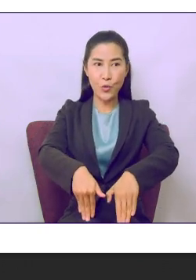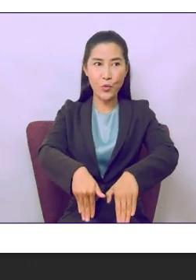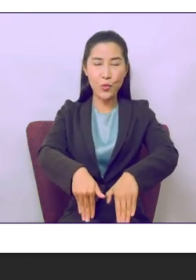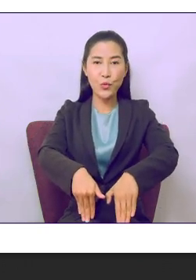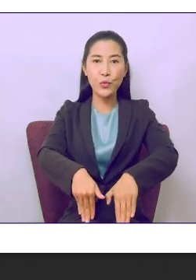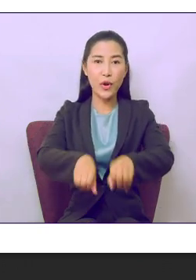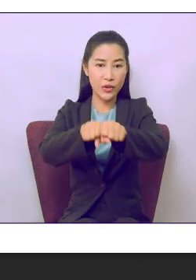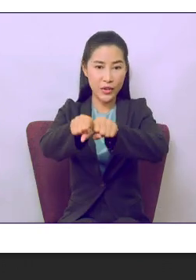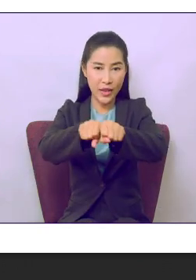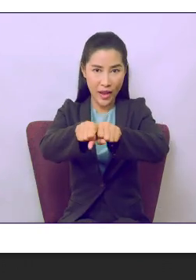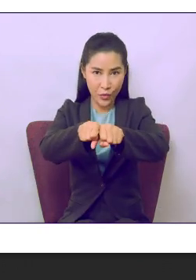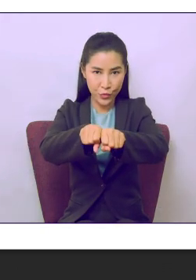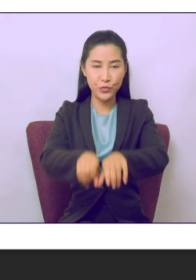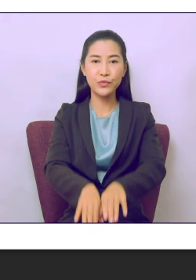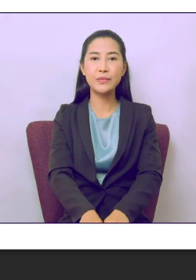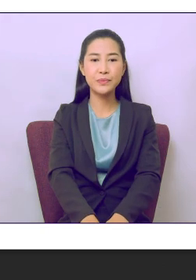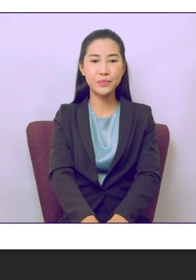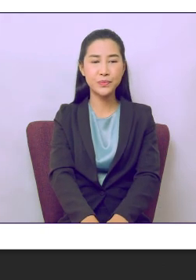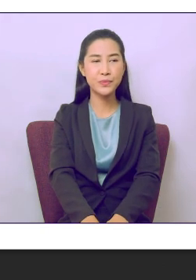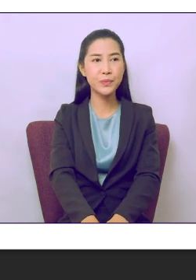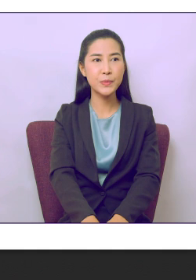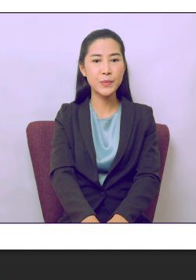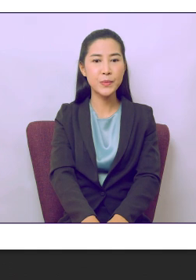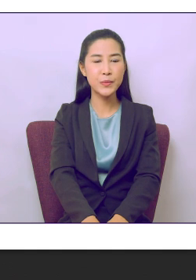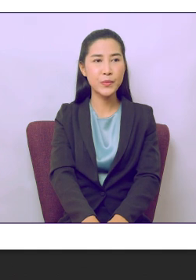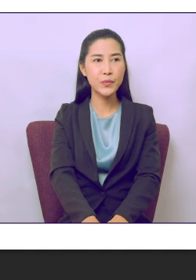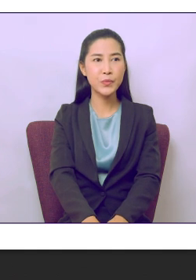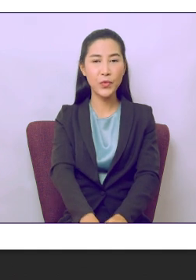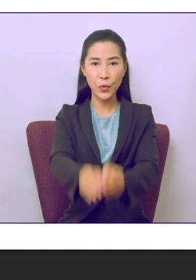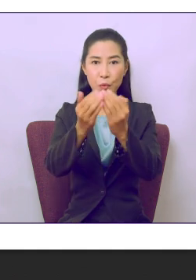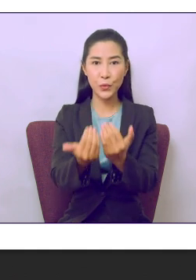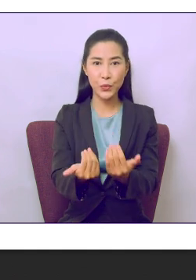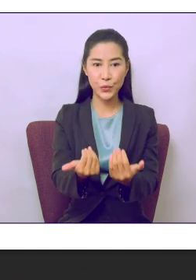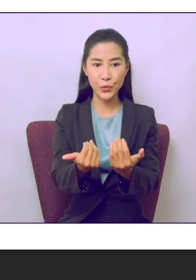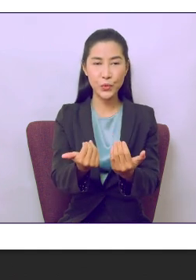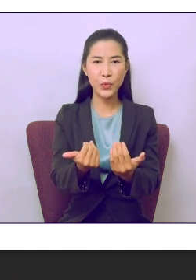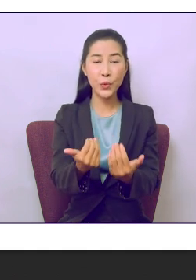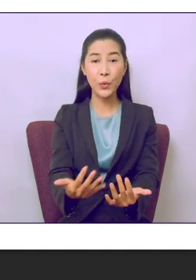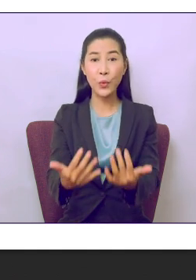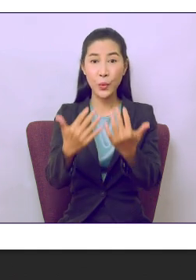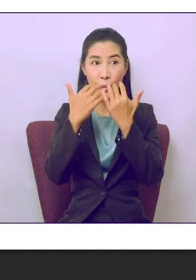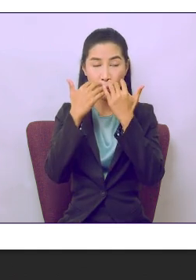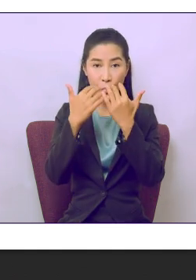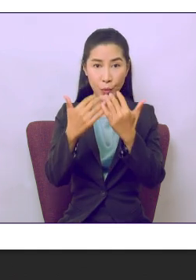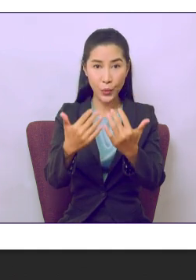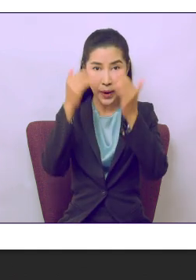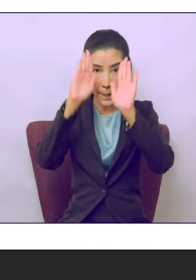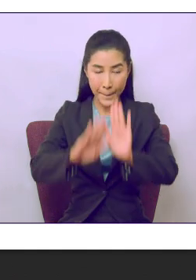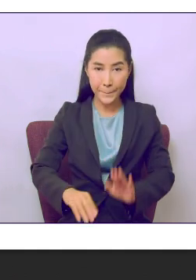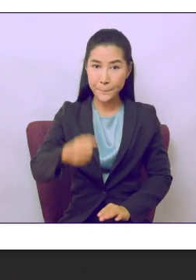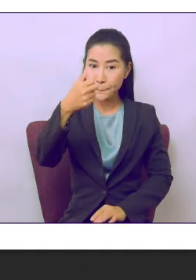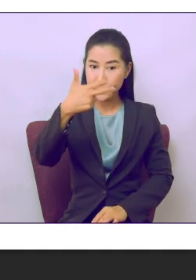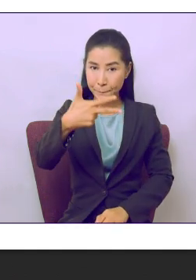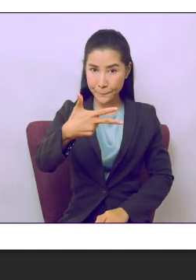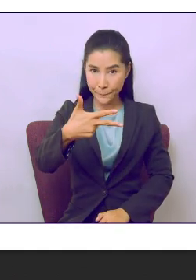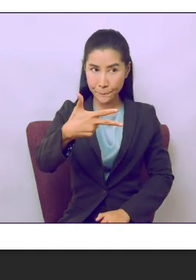นะครับนะครับอ่าวันเนี้ยนะครับเราจะมีลมหายใจเนาะ 3แบบนะ